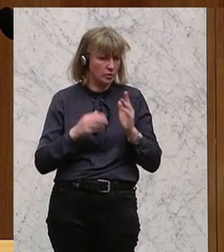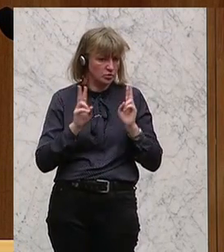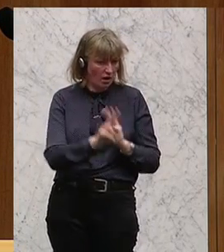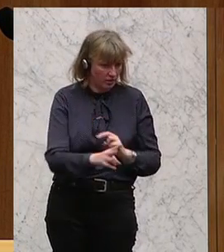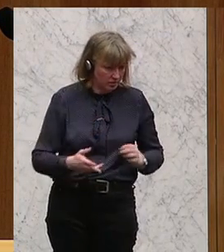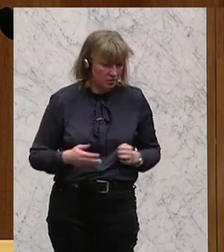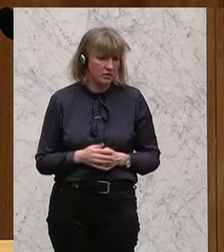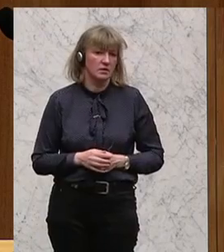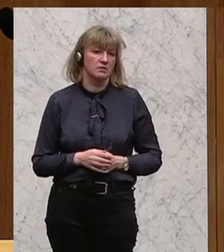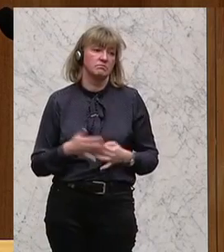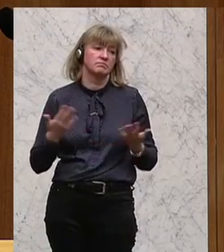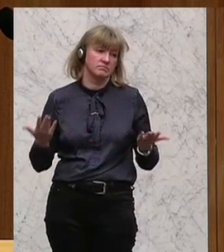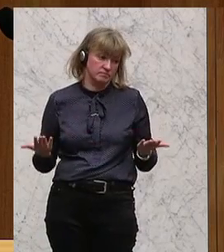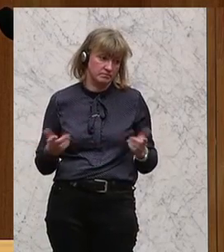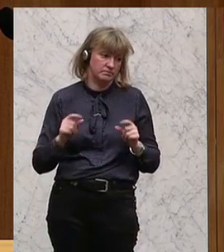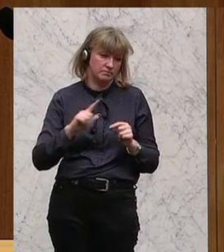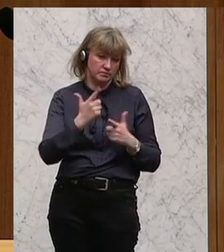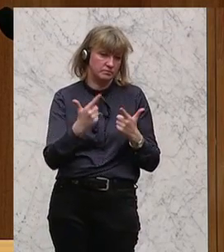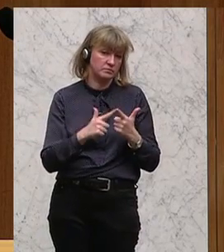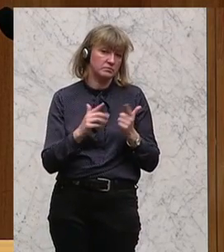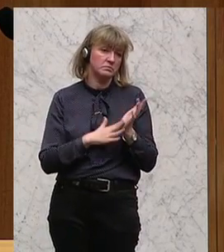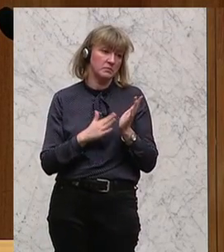wenn dieser Asylstatus einmal erworben ist. Und der zweite